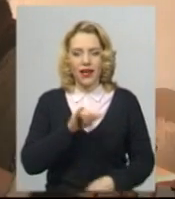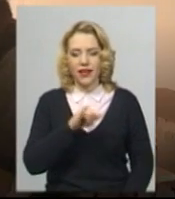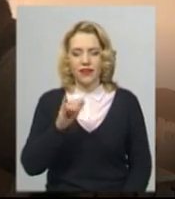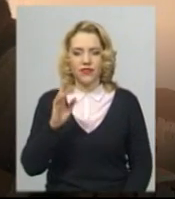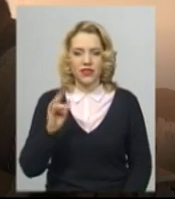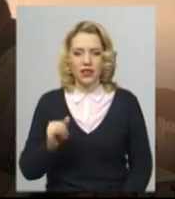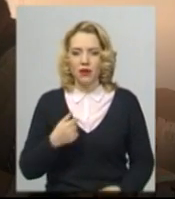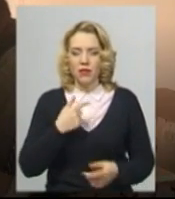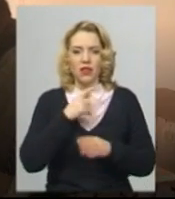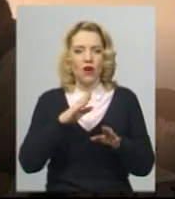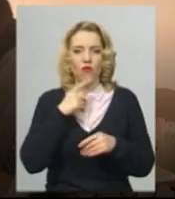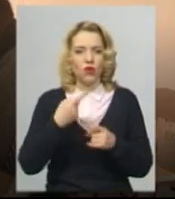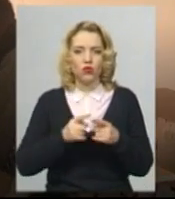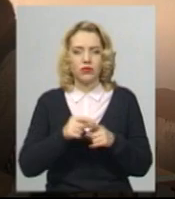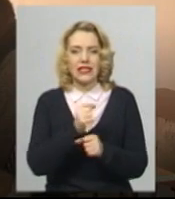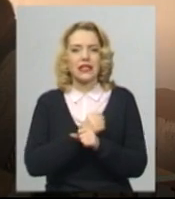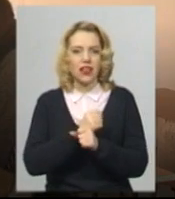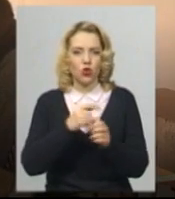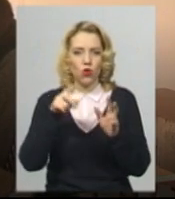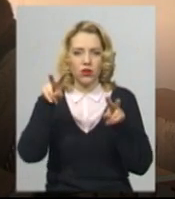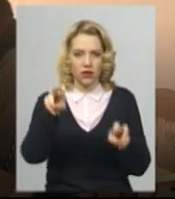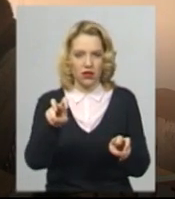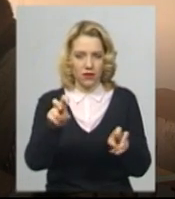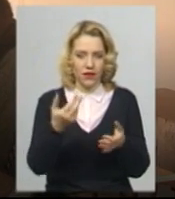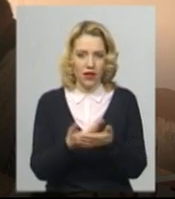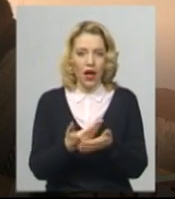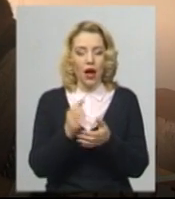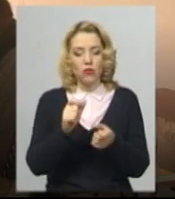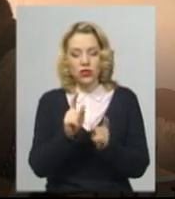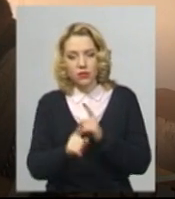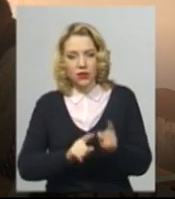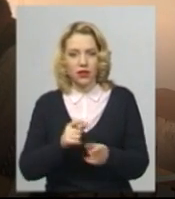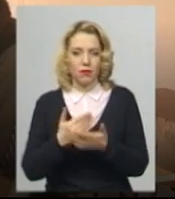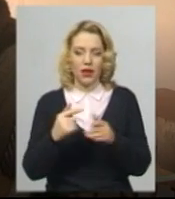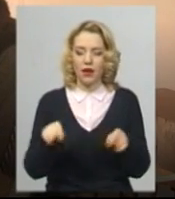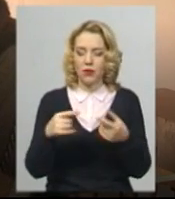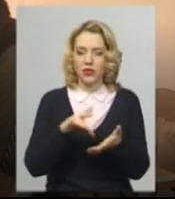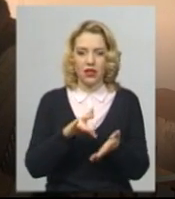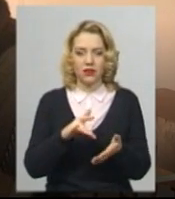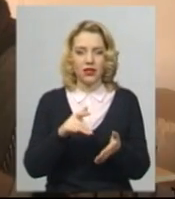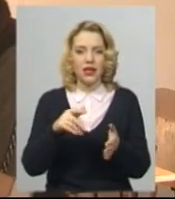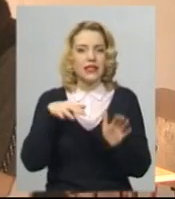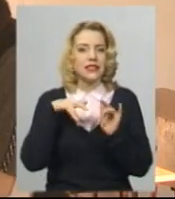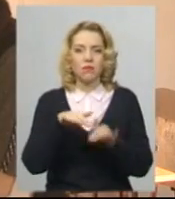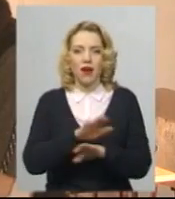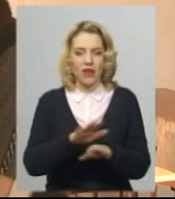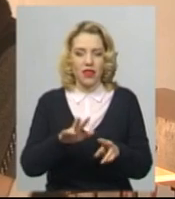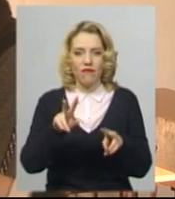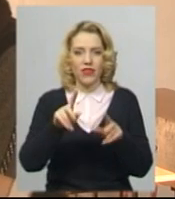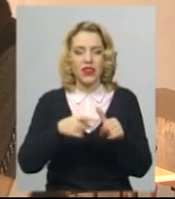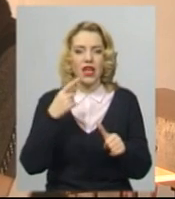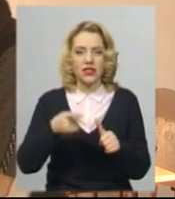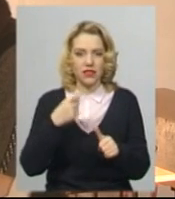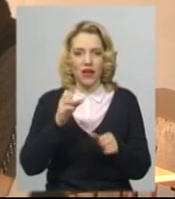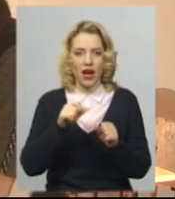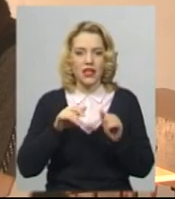саме був санаторій, можна ж змінити назву, зробити якийсь реабілітаційний центр, ну це ж не в назві справа. Просто, щоб